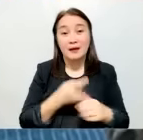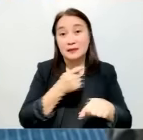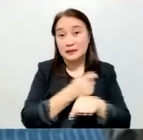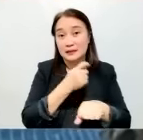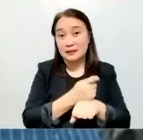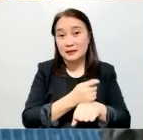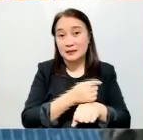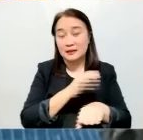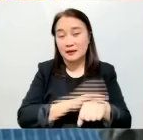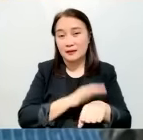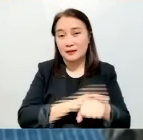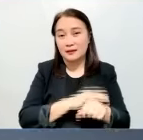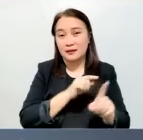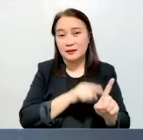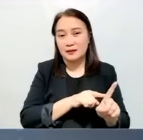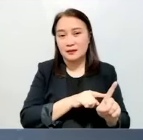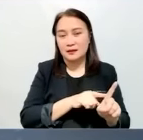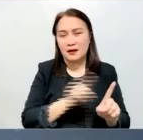natin